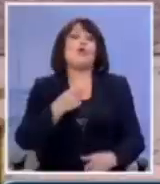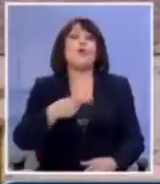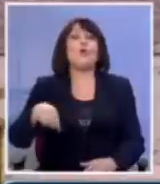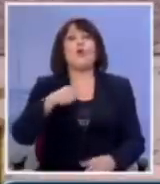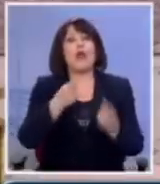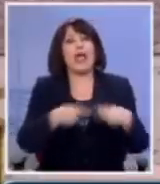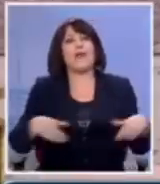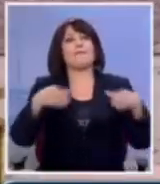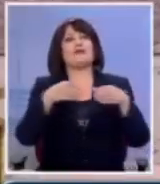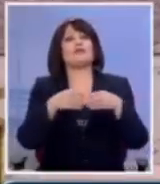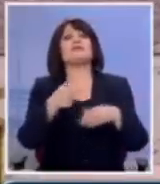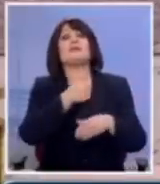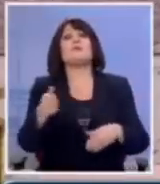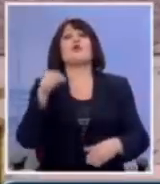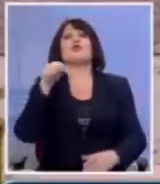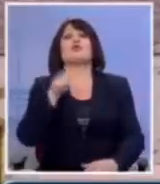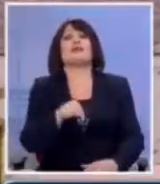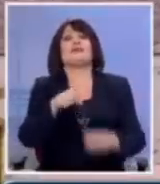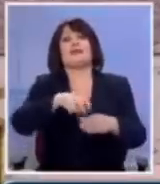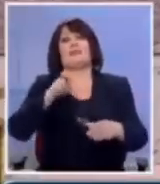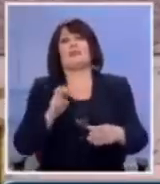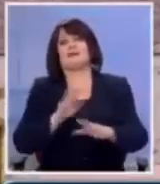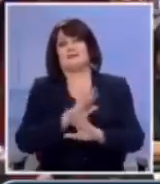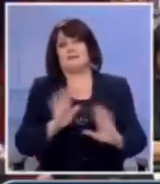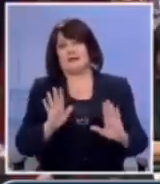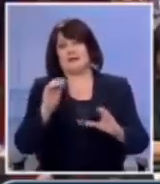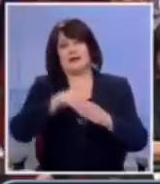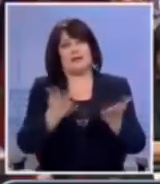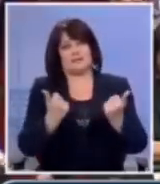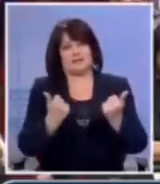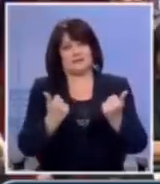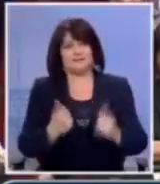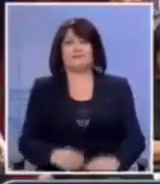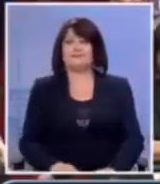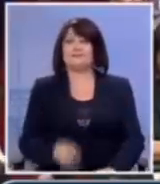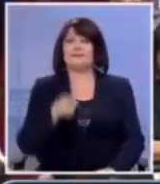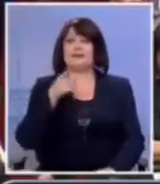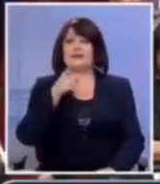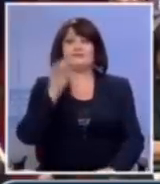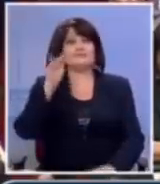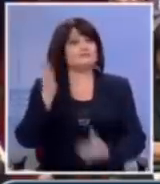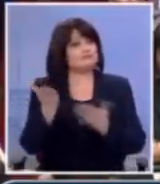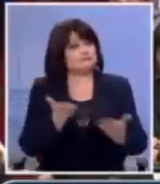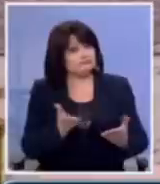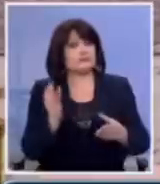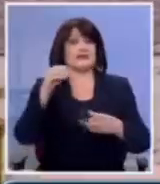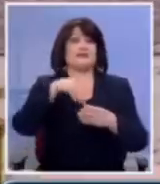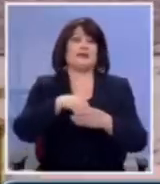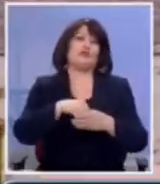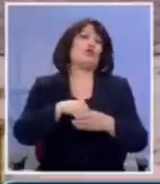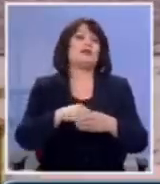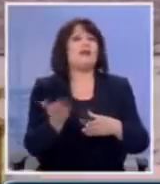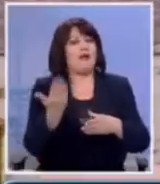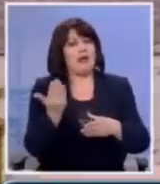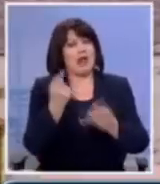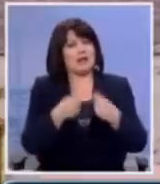επιτροπές μόνον σε αυτήν δεν συμμετέχετε είστε ευπρόσδεκτο να συμμετάσχετε και